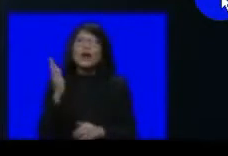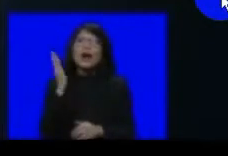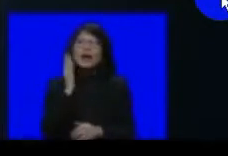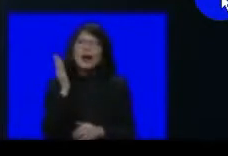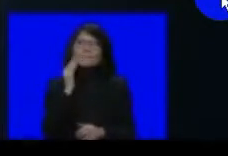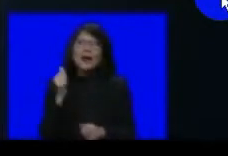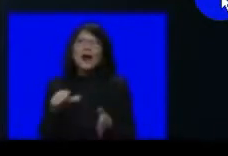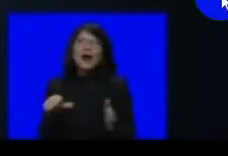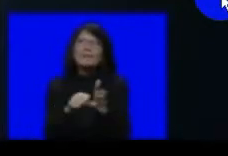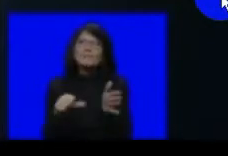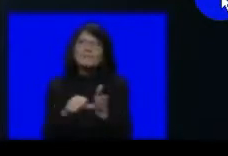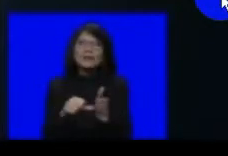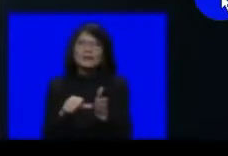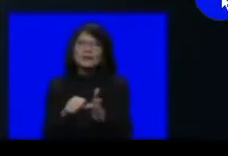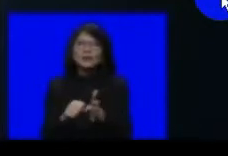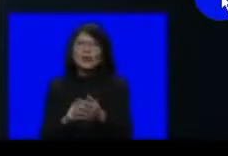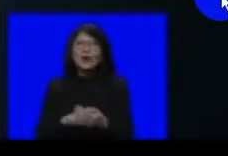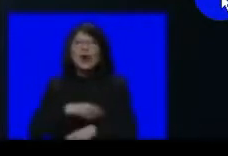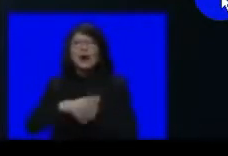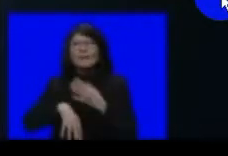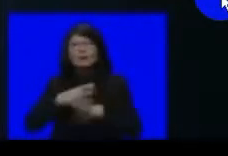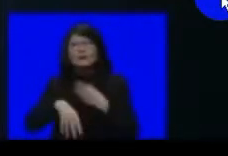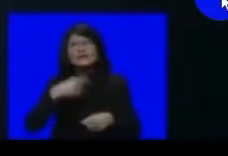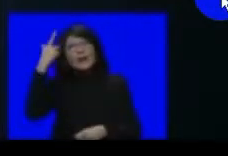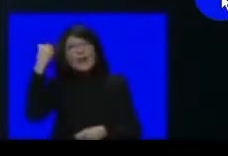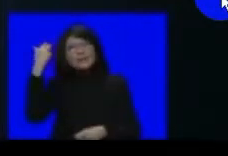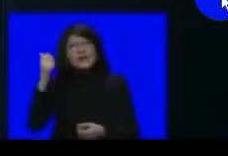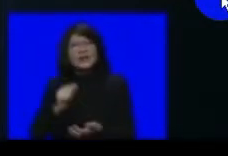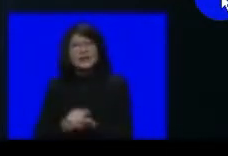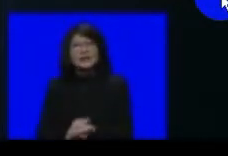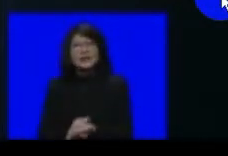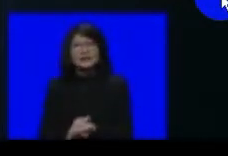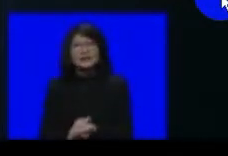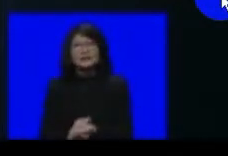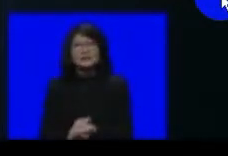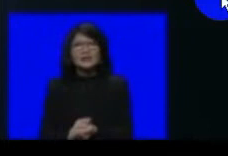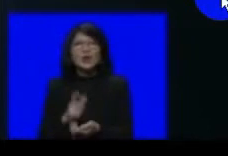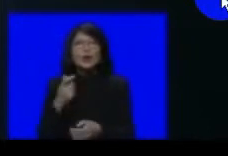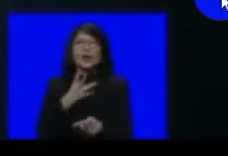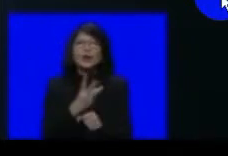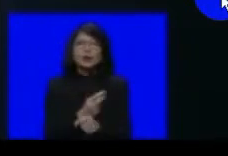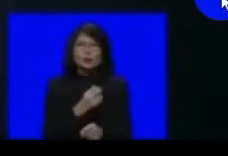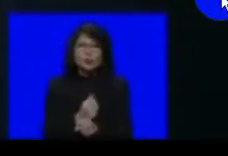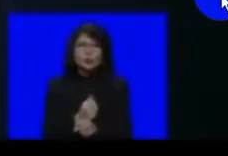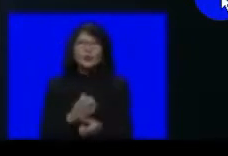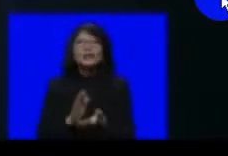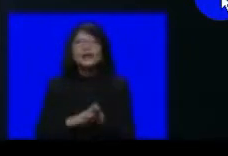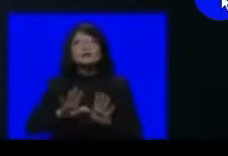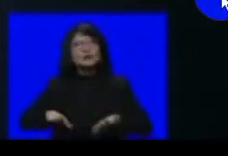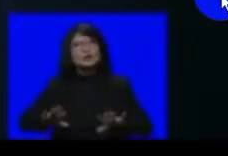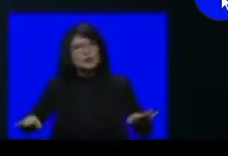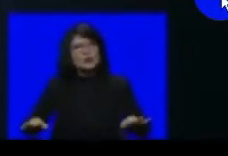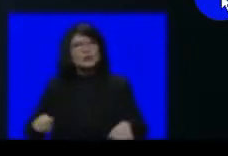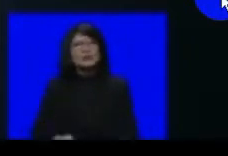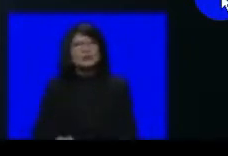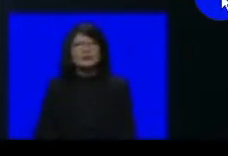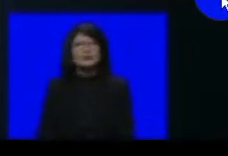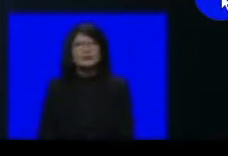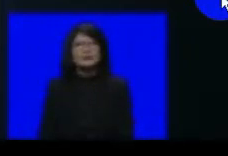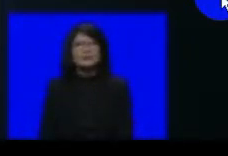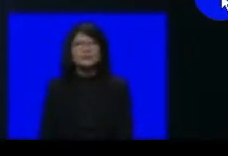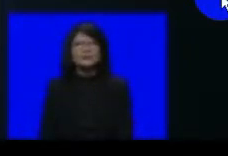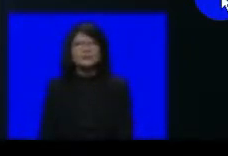memudahkan ya membantu dalam proses pembelajaran yang dilaksanakan oleh guru dan siswa, oleh pendidik